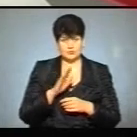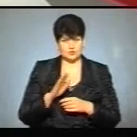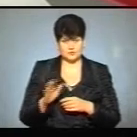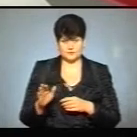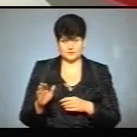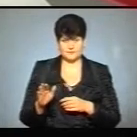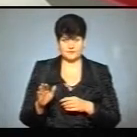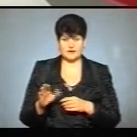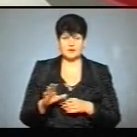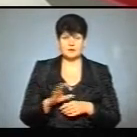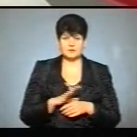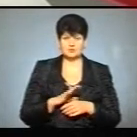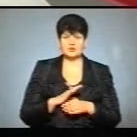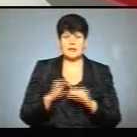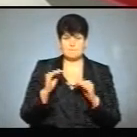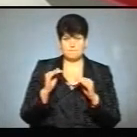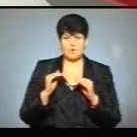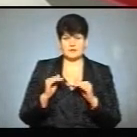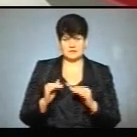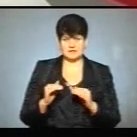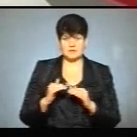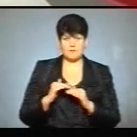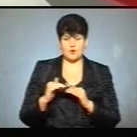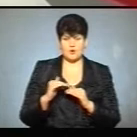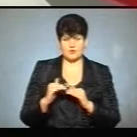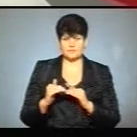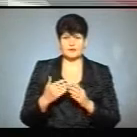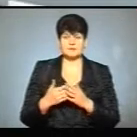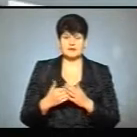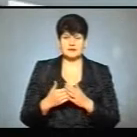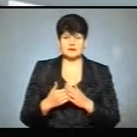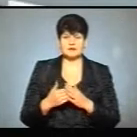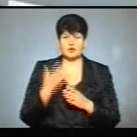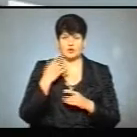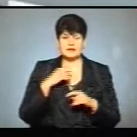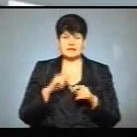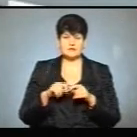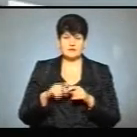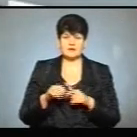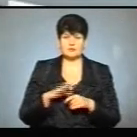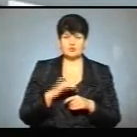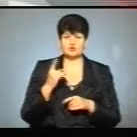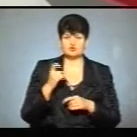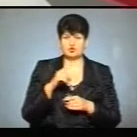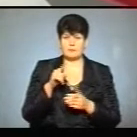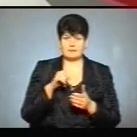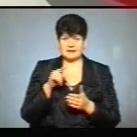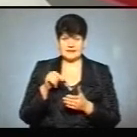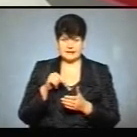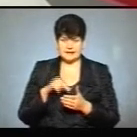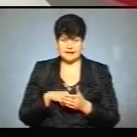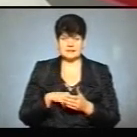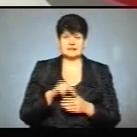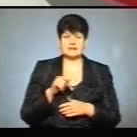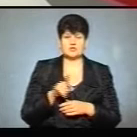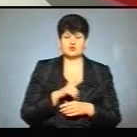більше, що були досить понижені порогові бали, зокрема, під час тестування було 100 запитань. От саме те, що